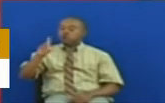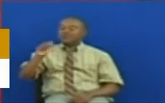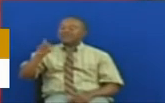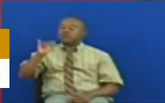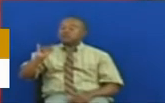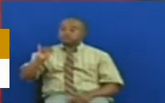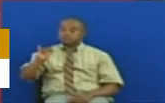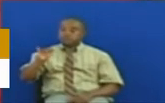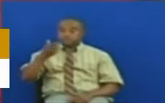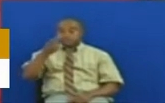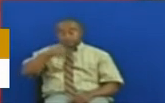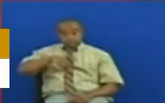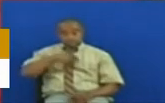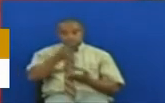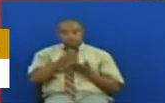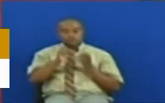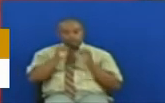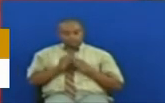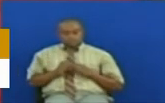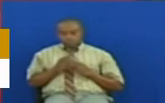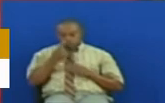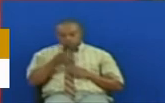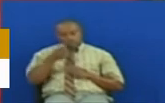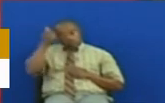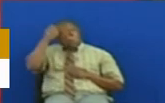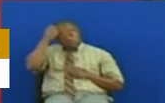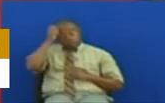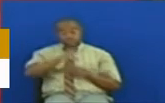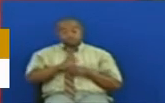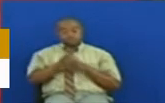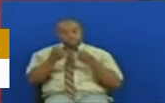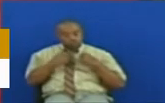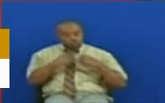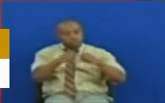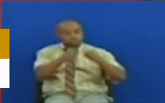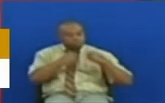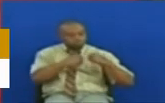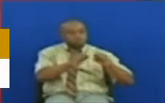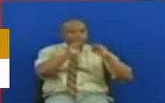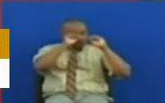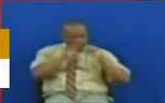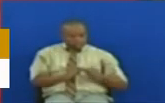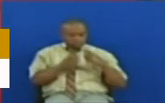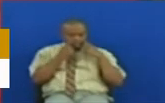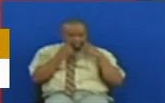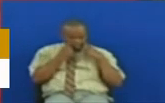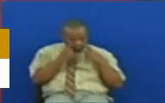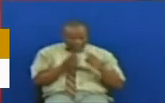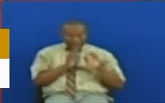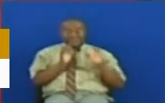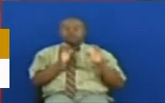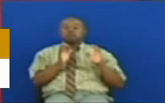yake, nafikiri reference nyingi za utekelezaji wa hii iweze based on the International Tuna Commission.